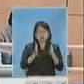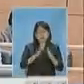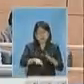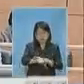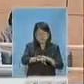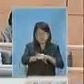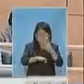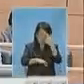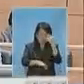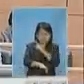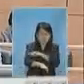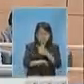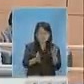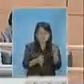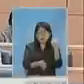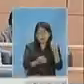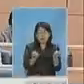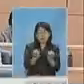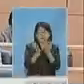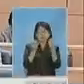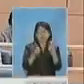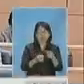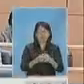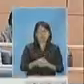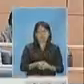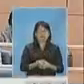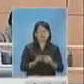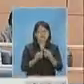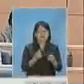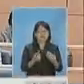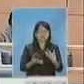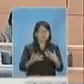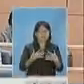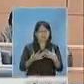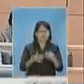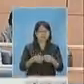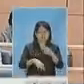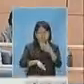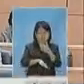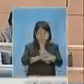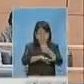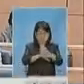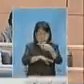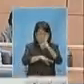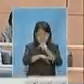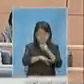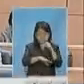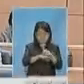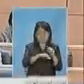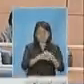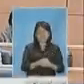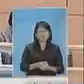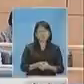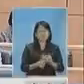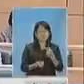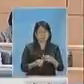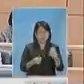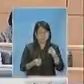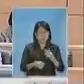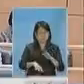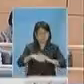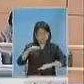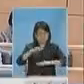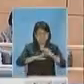เวลานั้นแต่เขาก็ได้ยื่น 2มือยื่นอ้อมกอดแห่ง